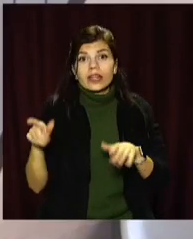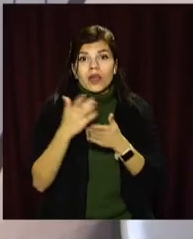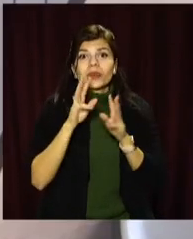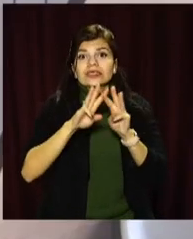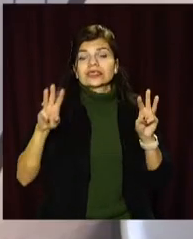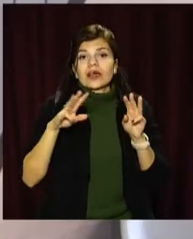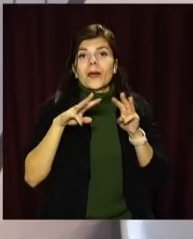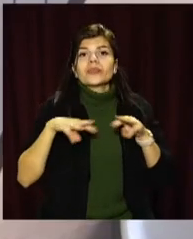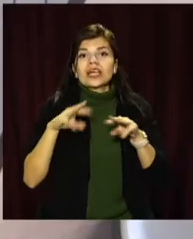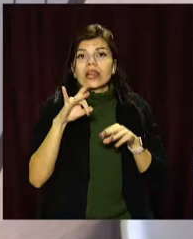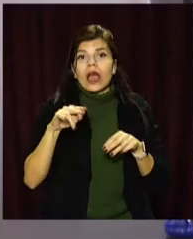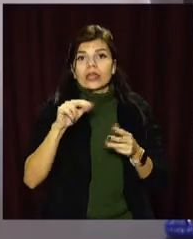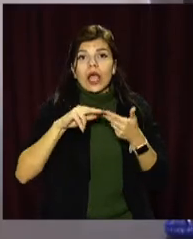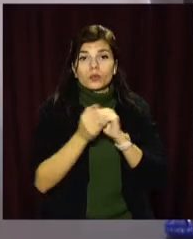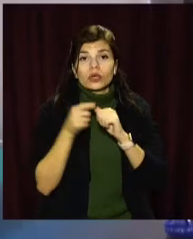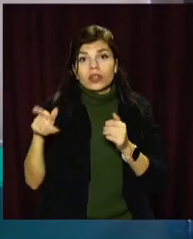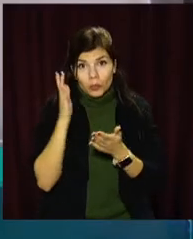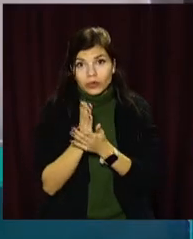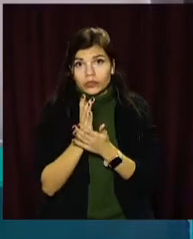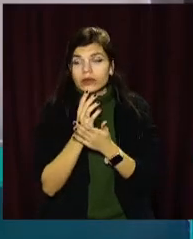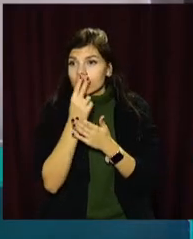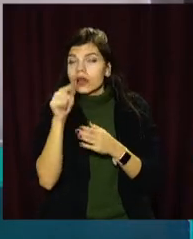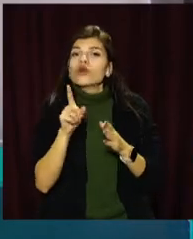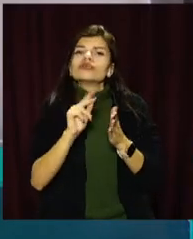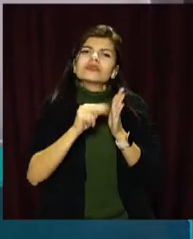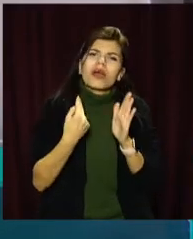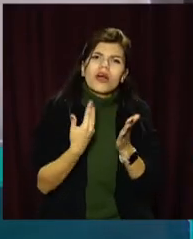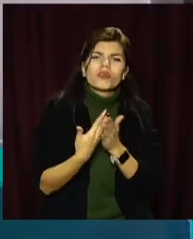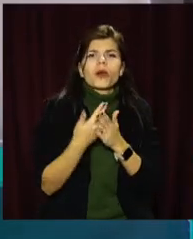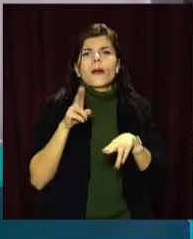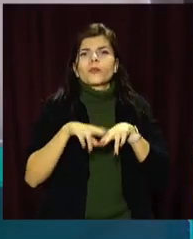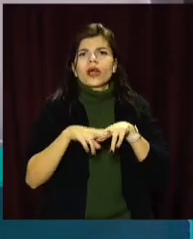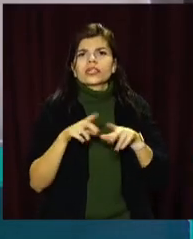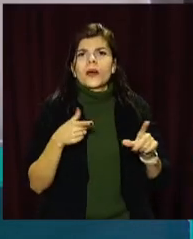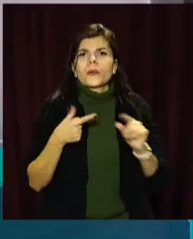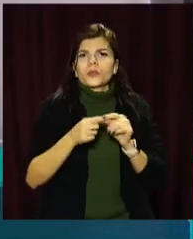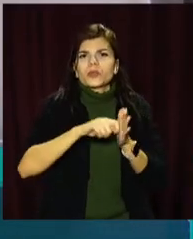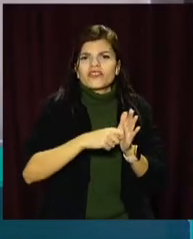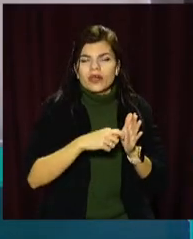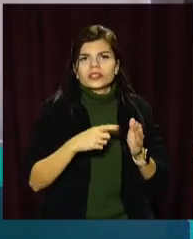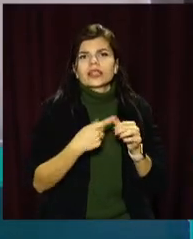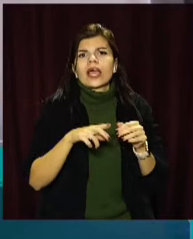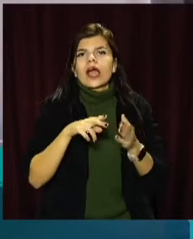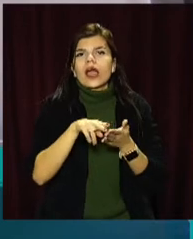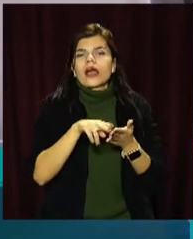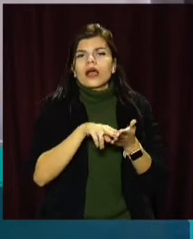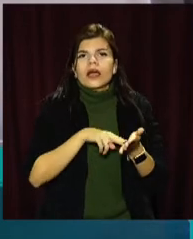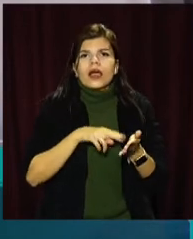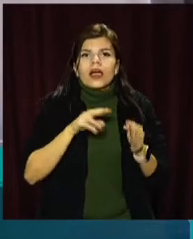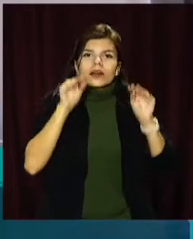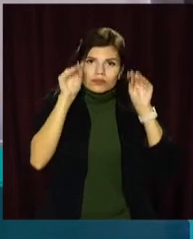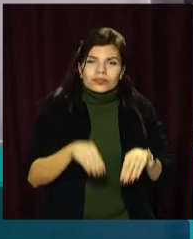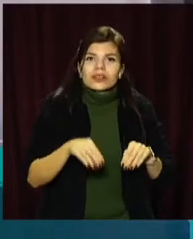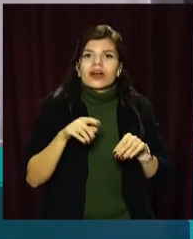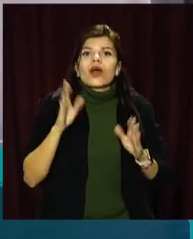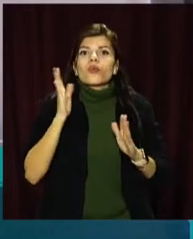сайті міськради Кам'янського. Це в основному справки, це паспорт прив'язки, це реєстрація в дитячий садик,